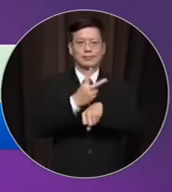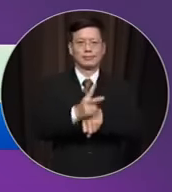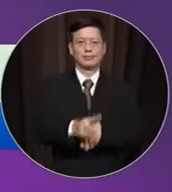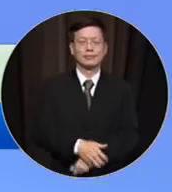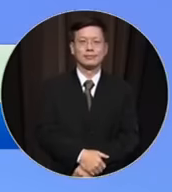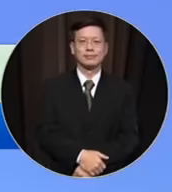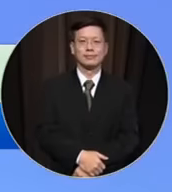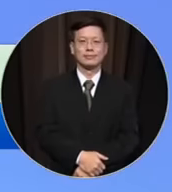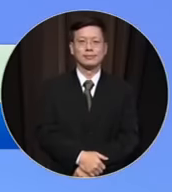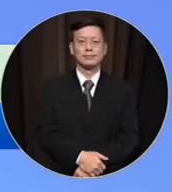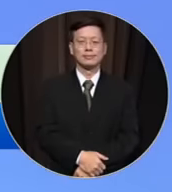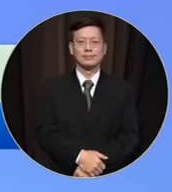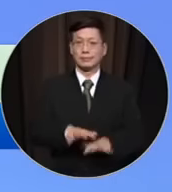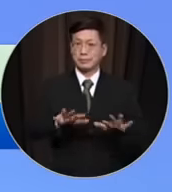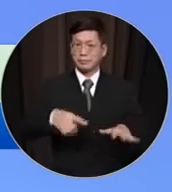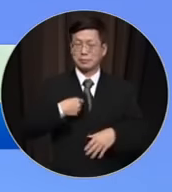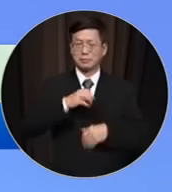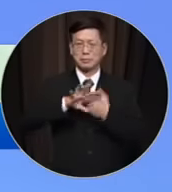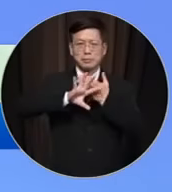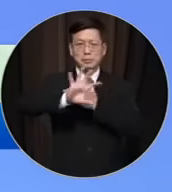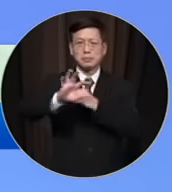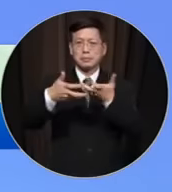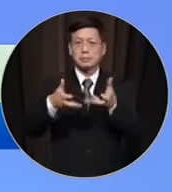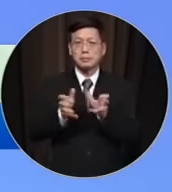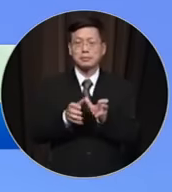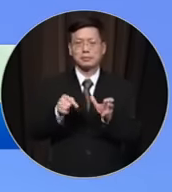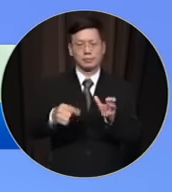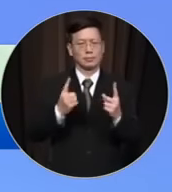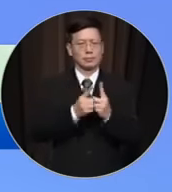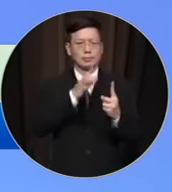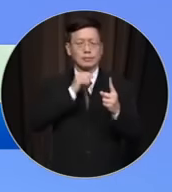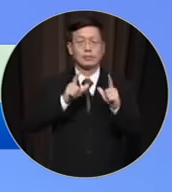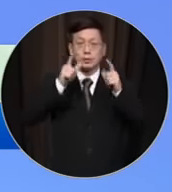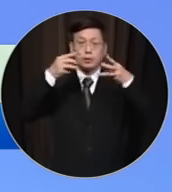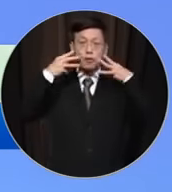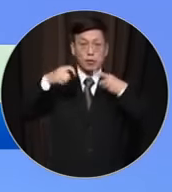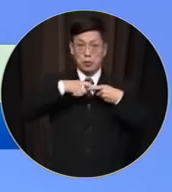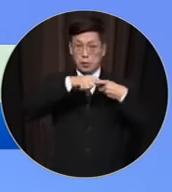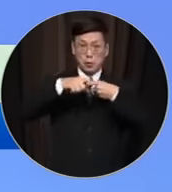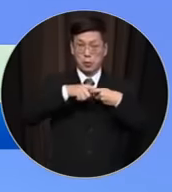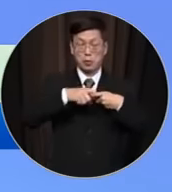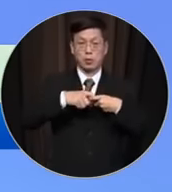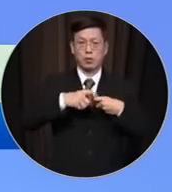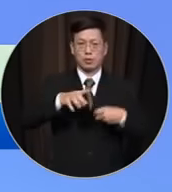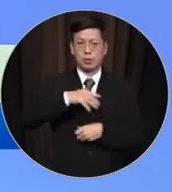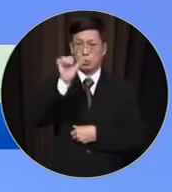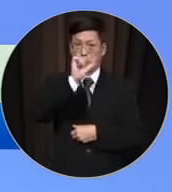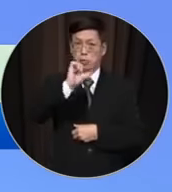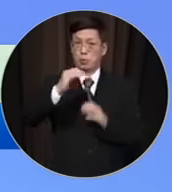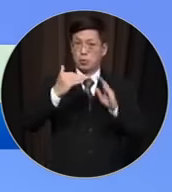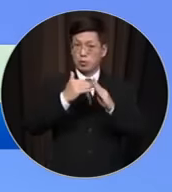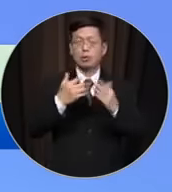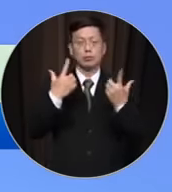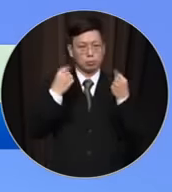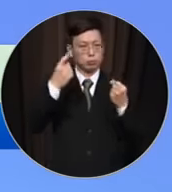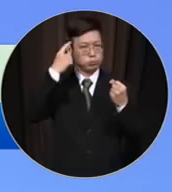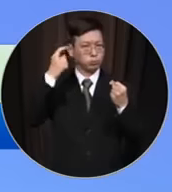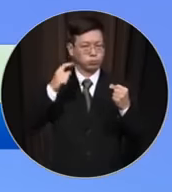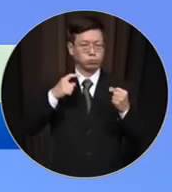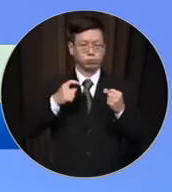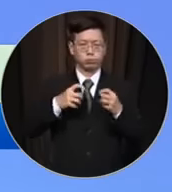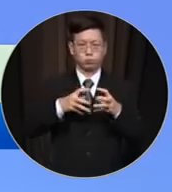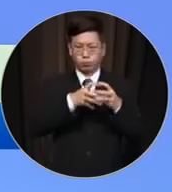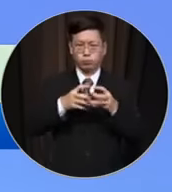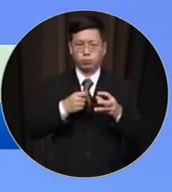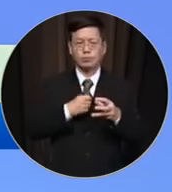分钟。 目前我们外交部对东非联邦已是持续关注，这五个国家虽然有意朝这样的方向来推动，可